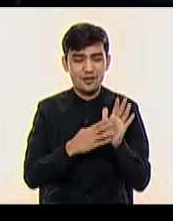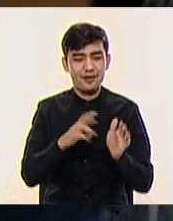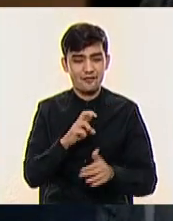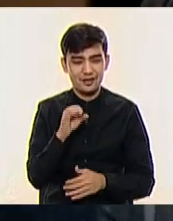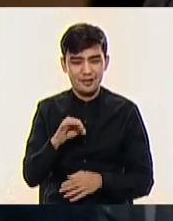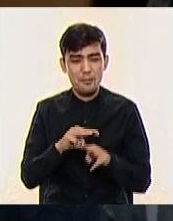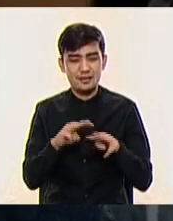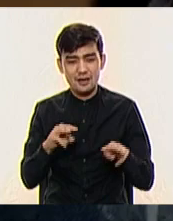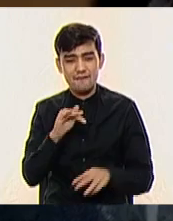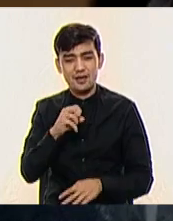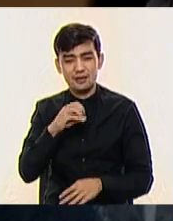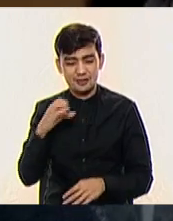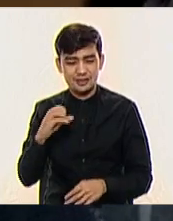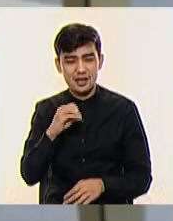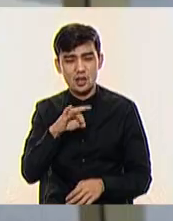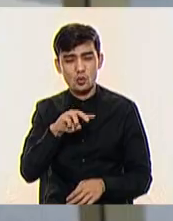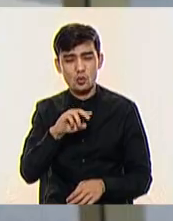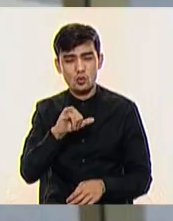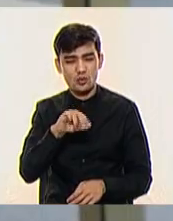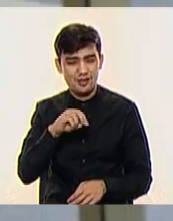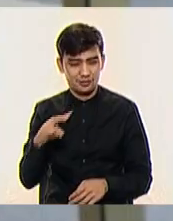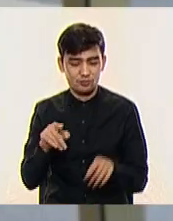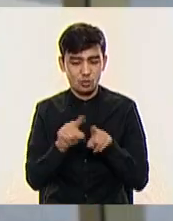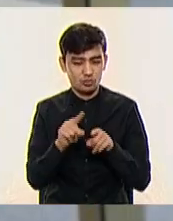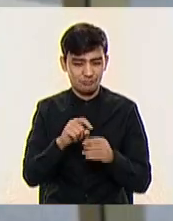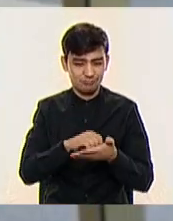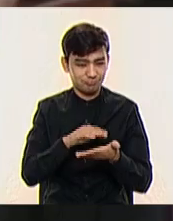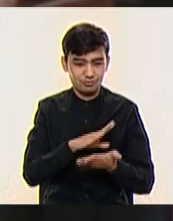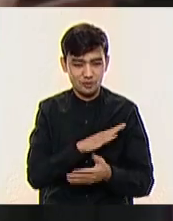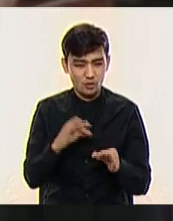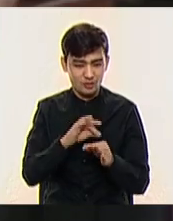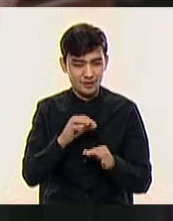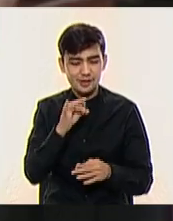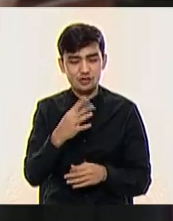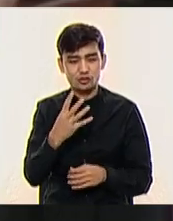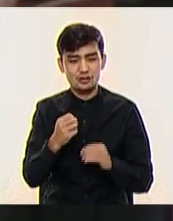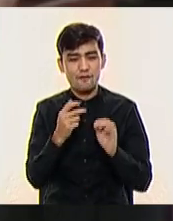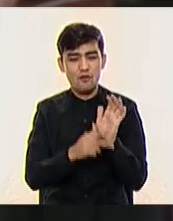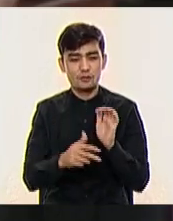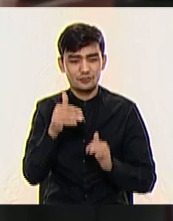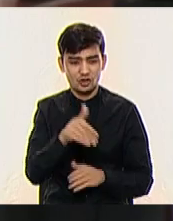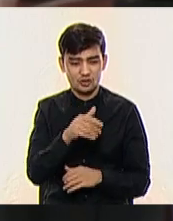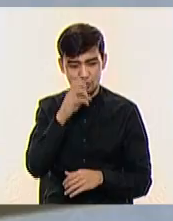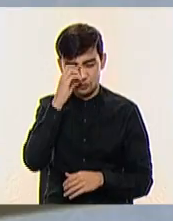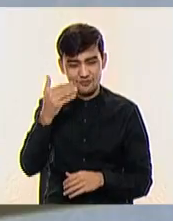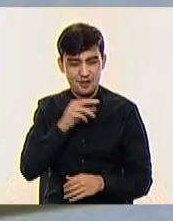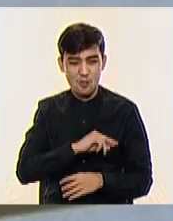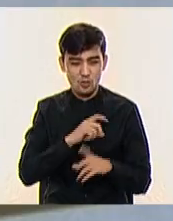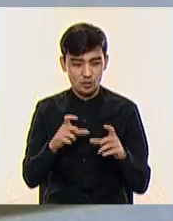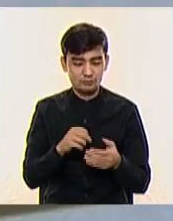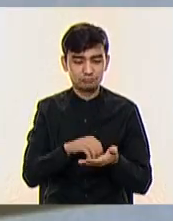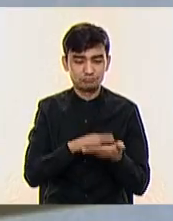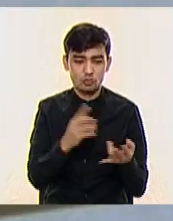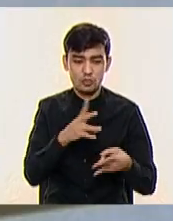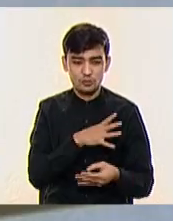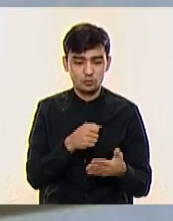сделал министр финансов Ерулан Жумаубаев. По плану отчеты в этом году должны сдать 480 тысяч госслужащих. Сделать это